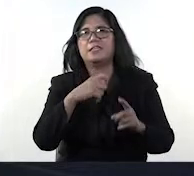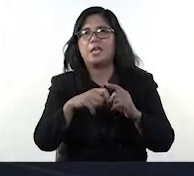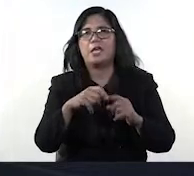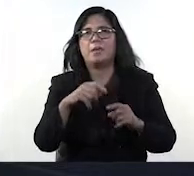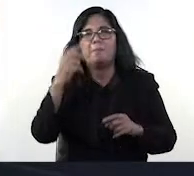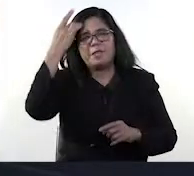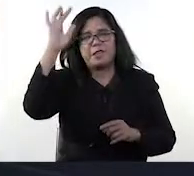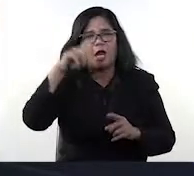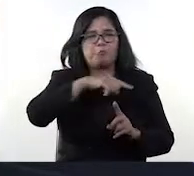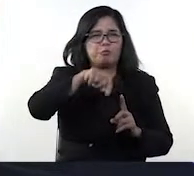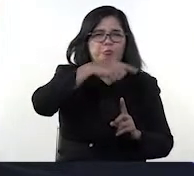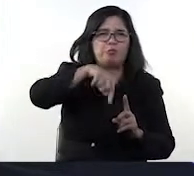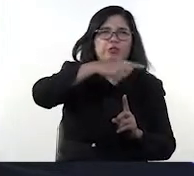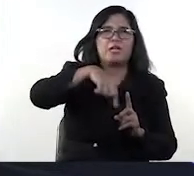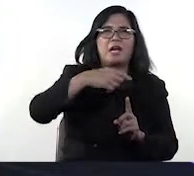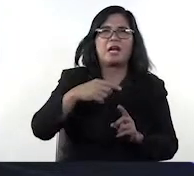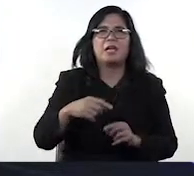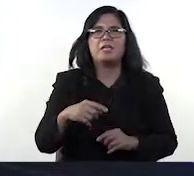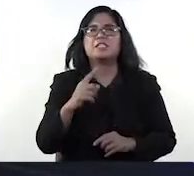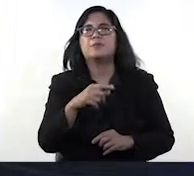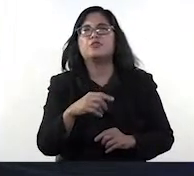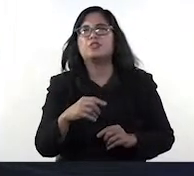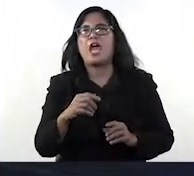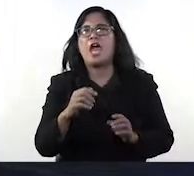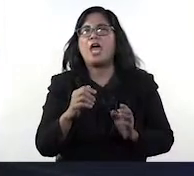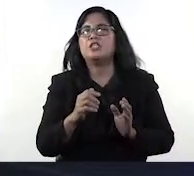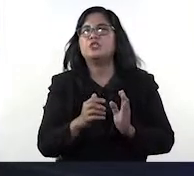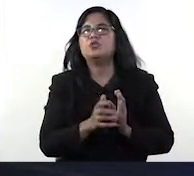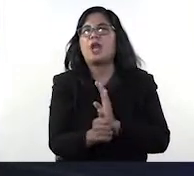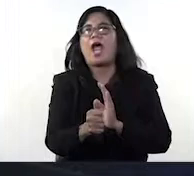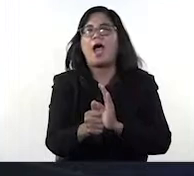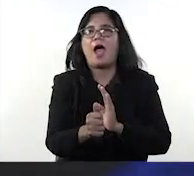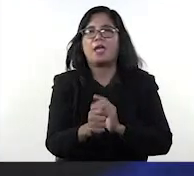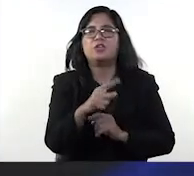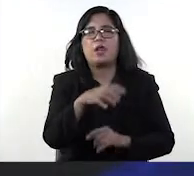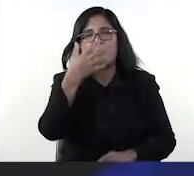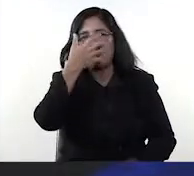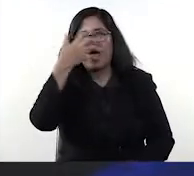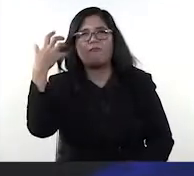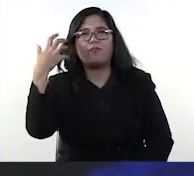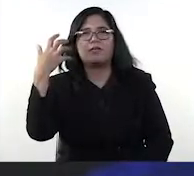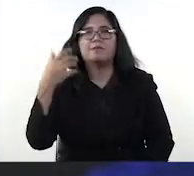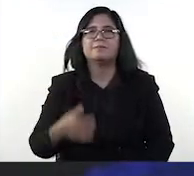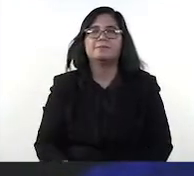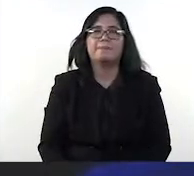muter-muter sebetulnya Engkau hanya orang yang curang dengan berkata itu yang saya sebut munafik